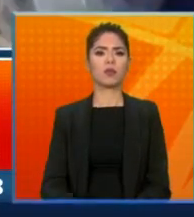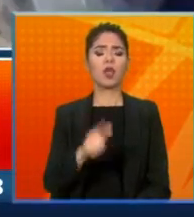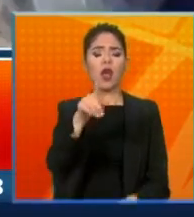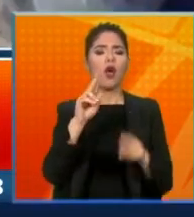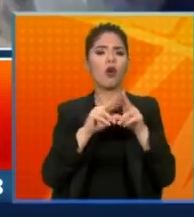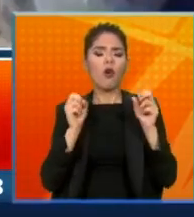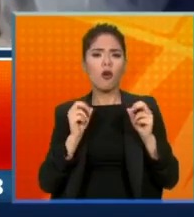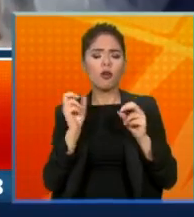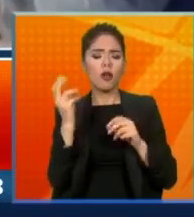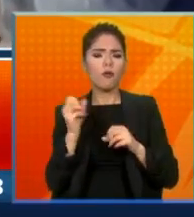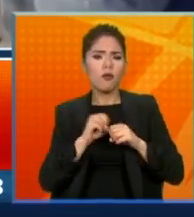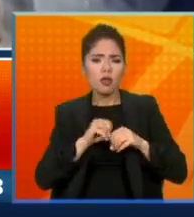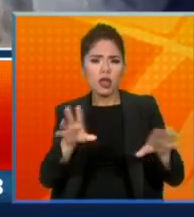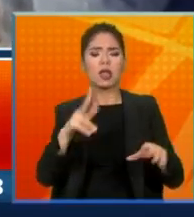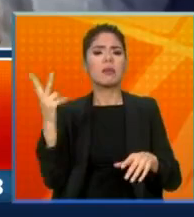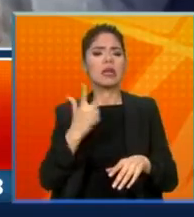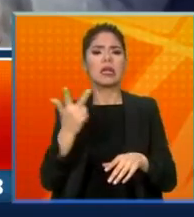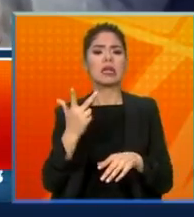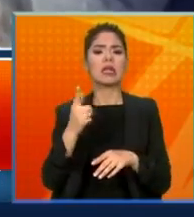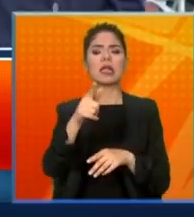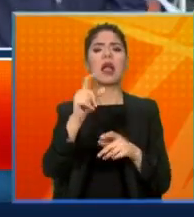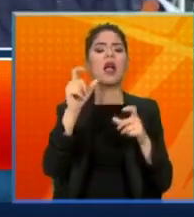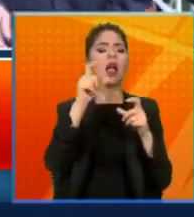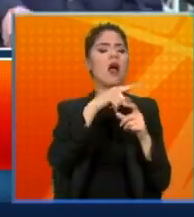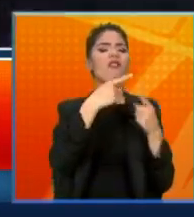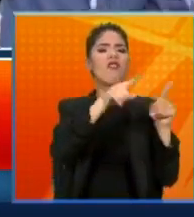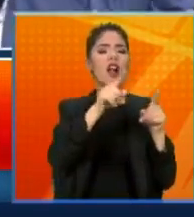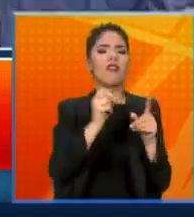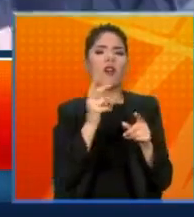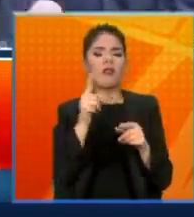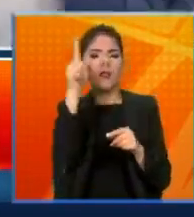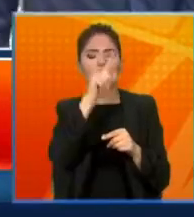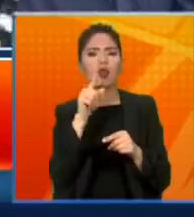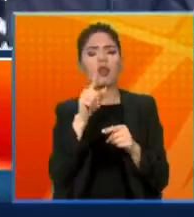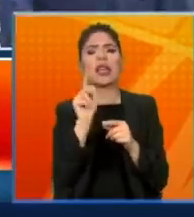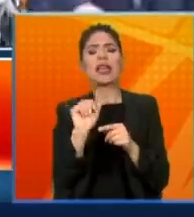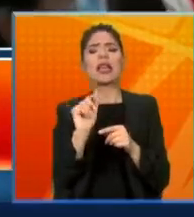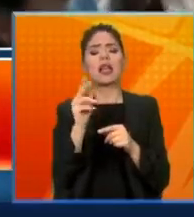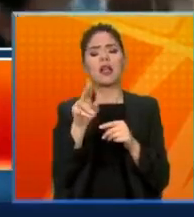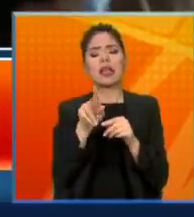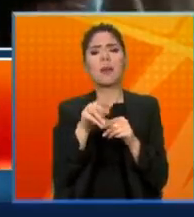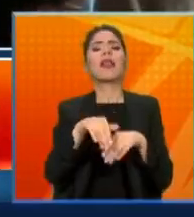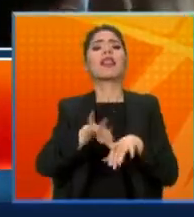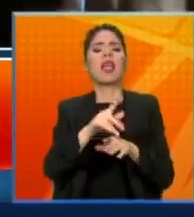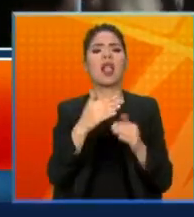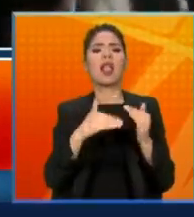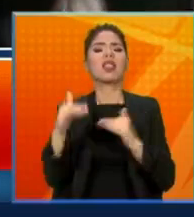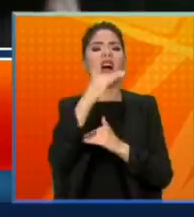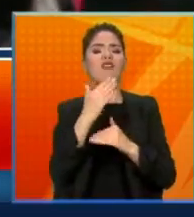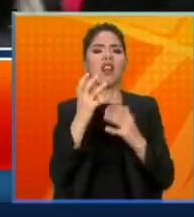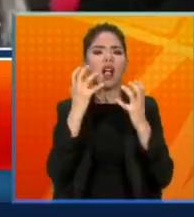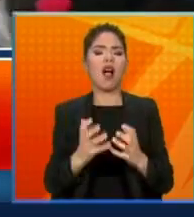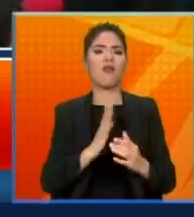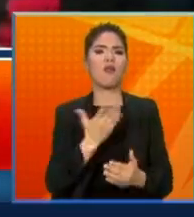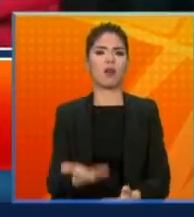Virüsün yayılma hızı yakın tarihte görülen SARS ve Ebola gibi hastalıkları kat be kat geride bıraktı.